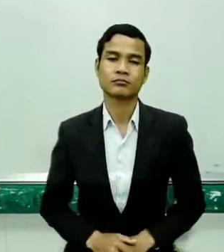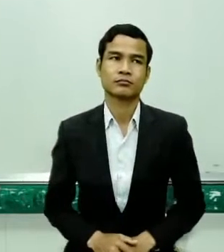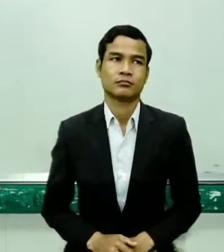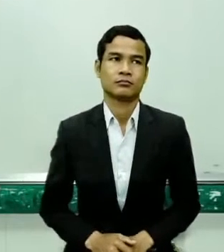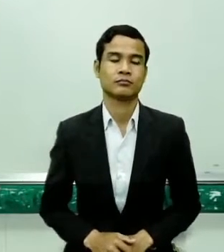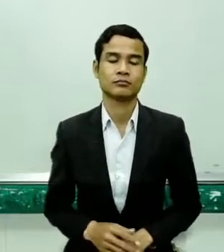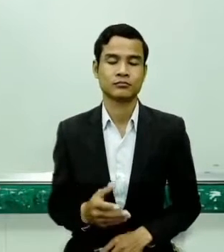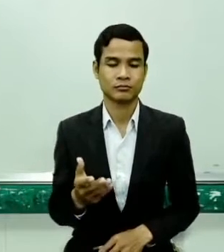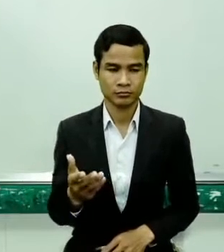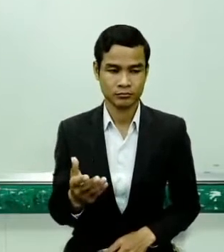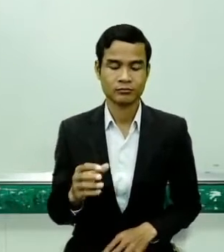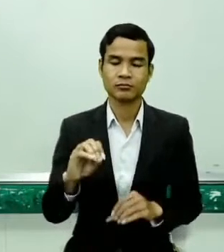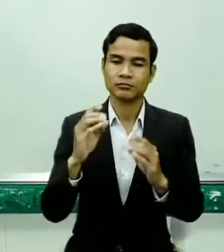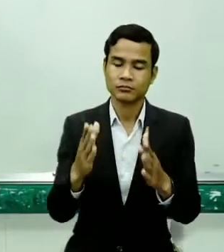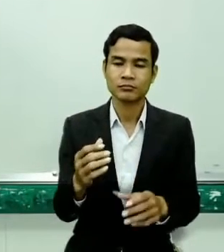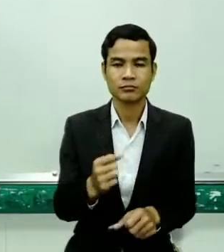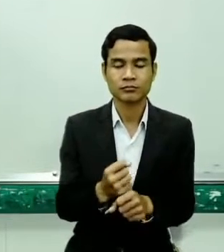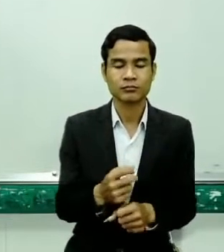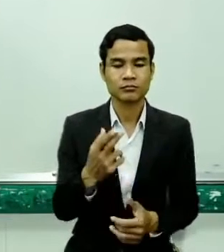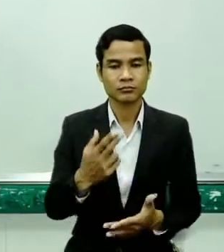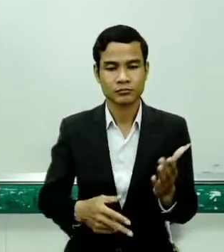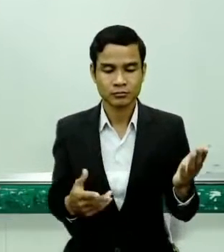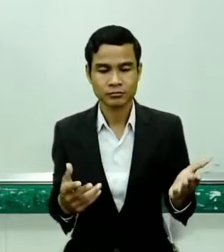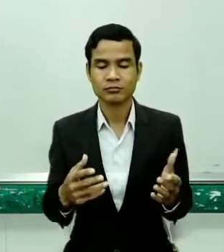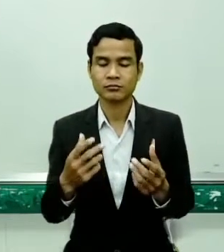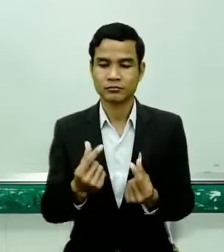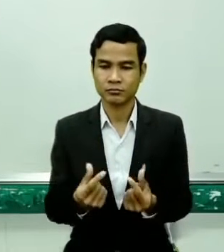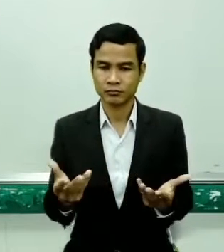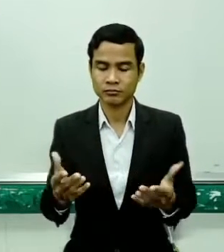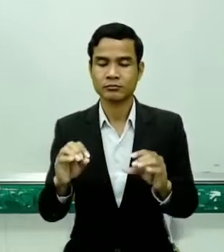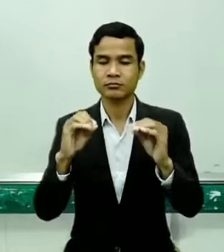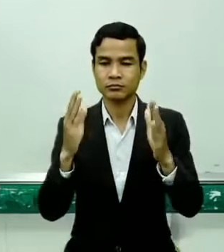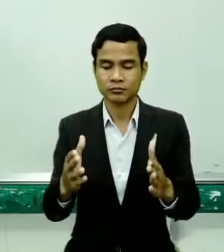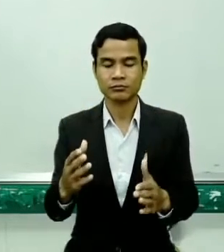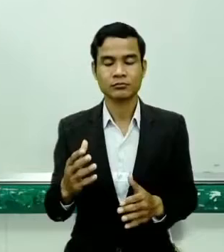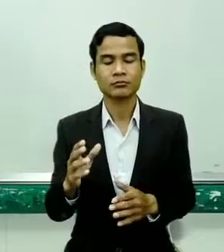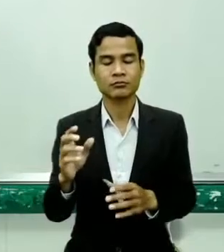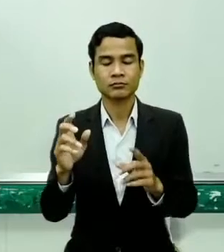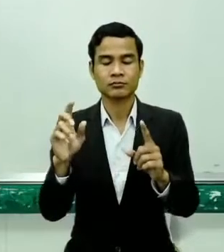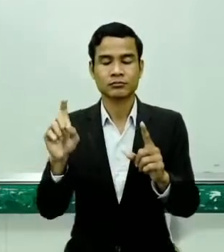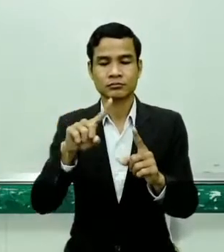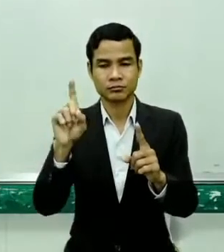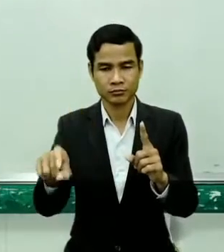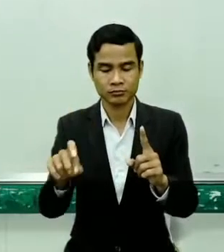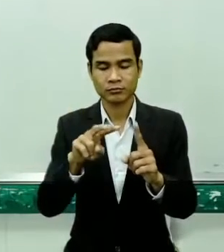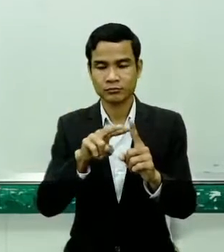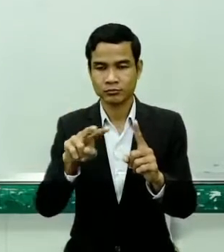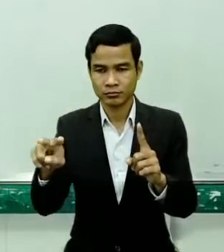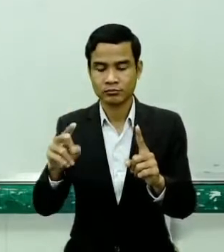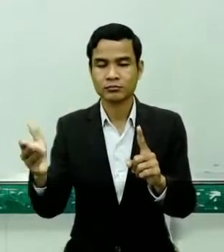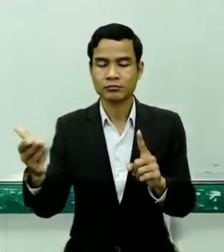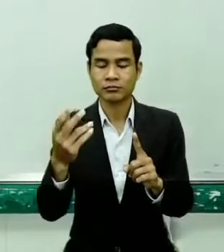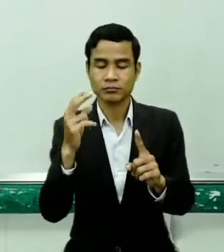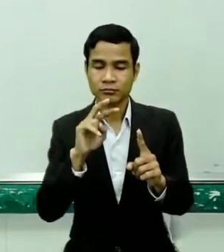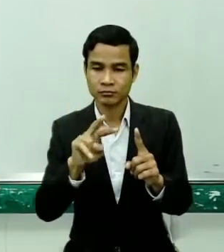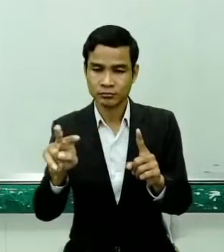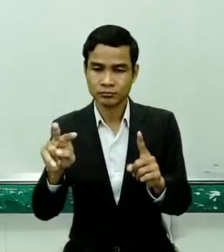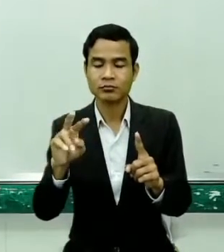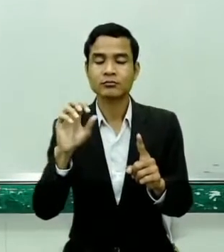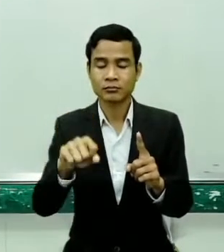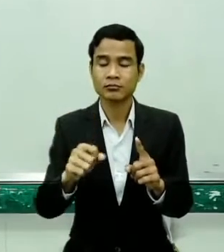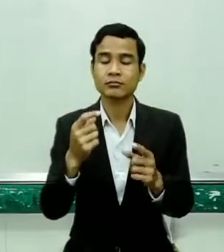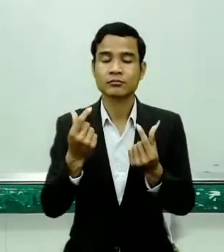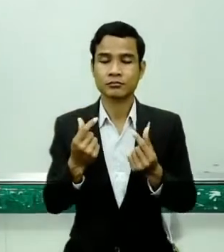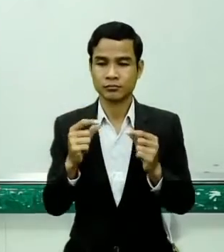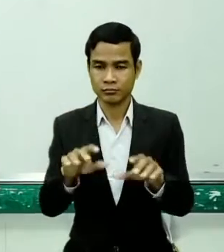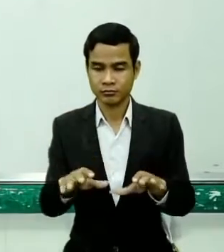chà nè cừu bàn thơ ấy khá là được chân này nè bên ấy nè cừu miên chi xâm nùa đàm bay ai con tặng ọc nế cho rùm